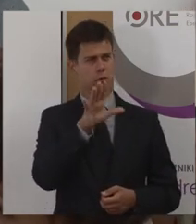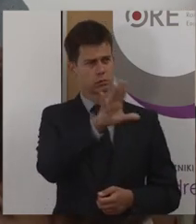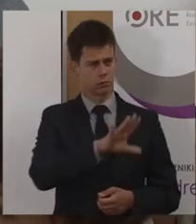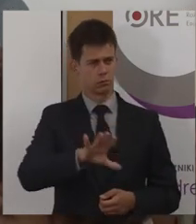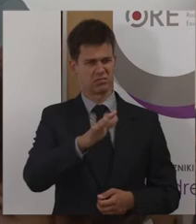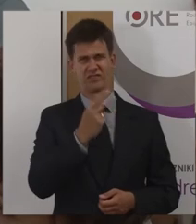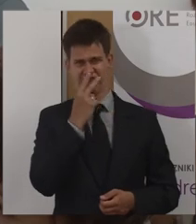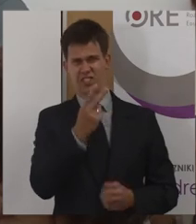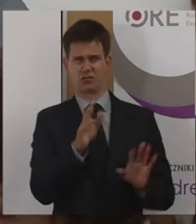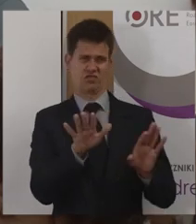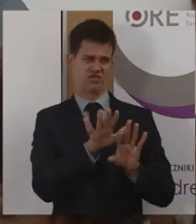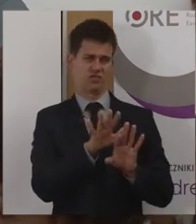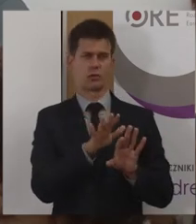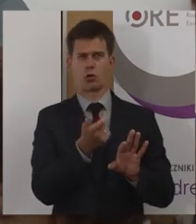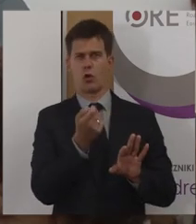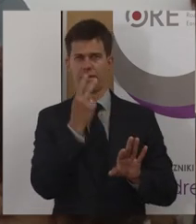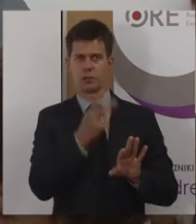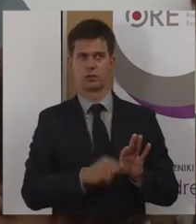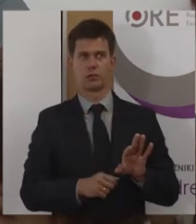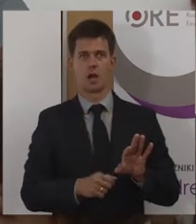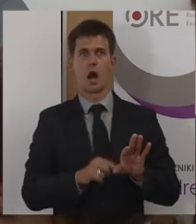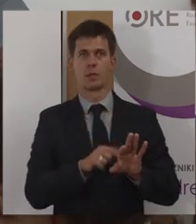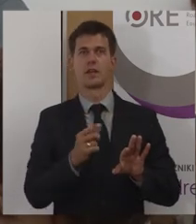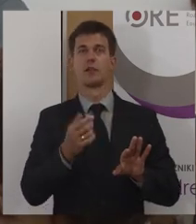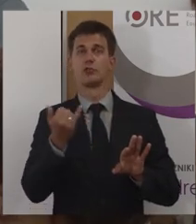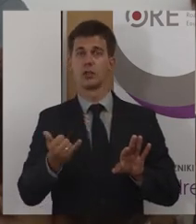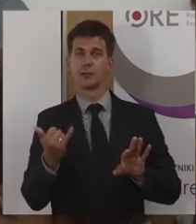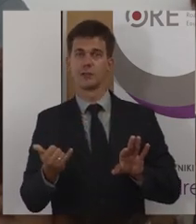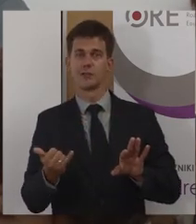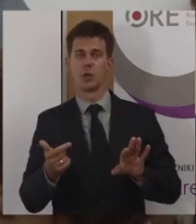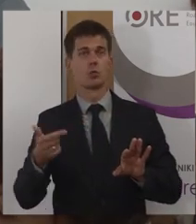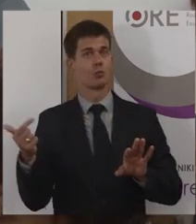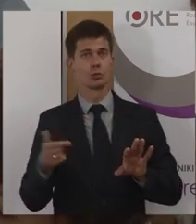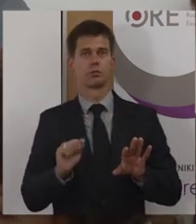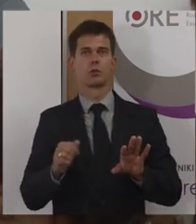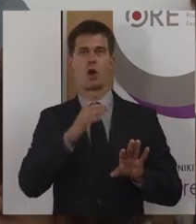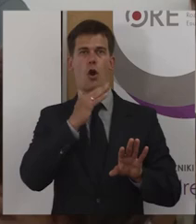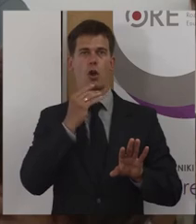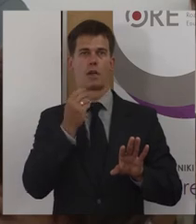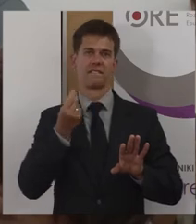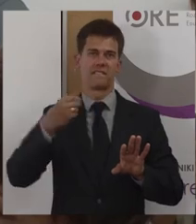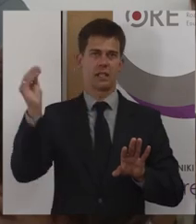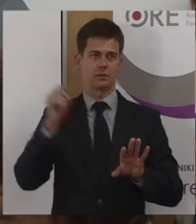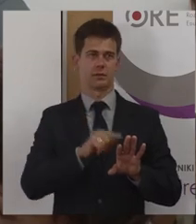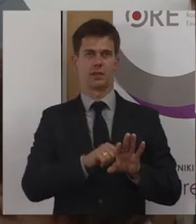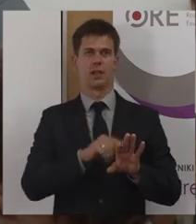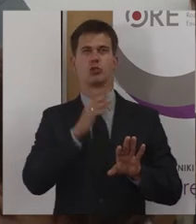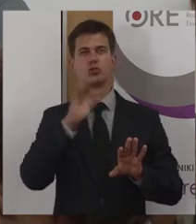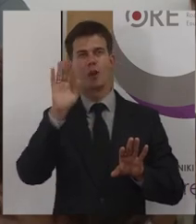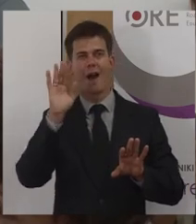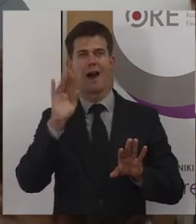być na przykład dla małych dzieci elementy w całości, nasycone kolorami, nie na